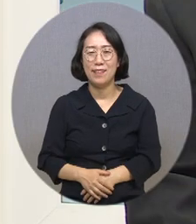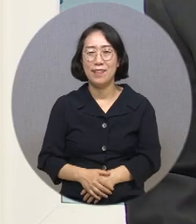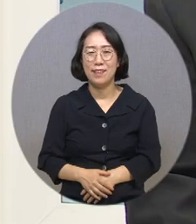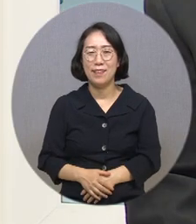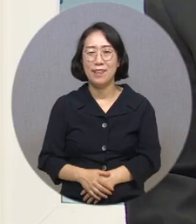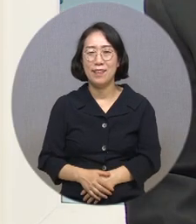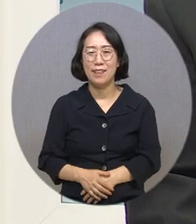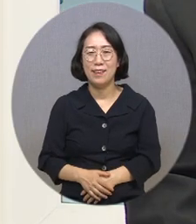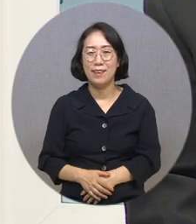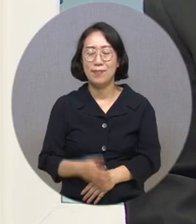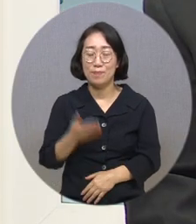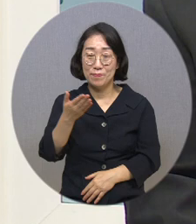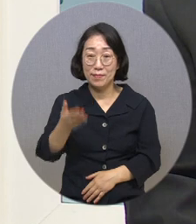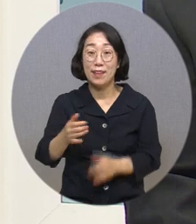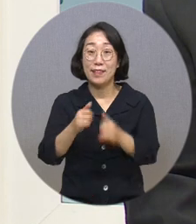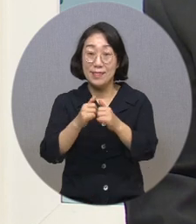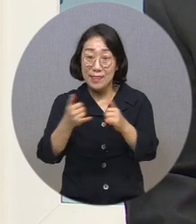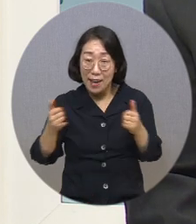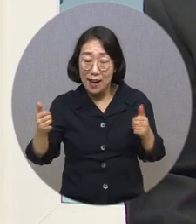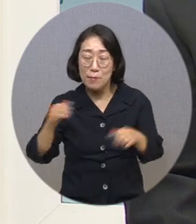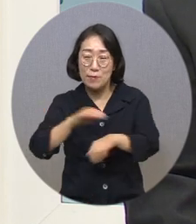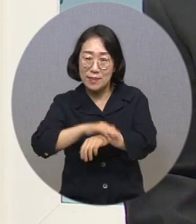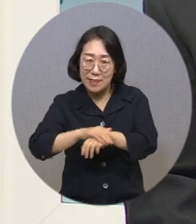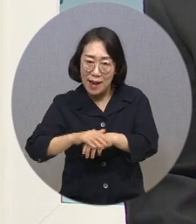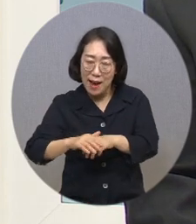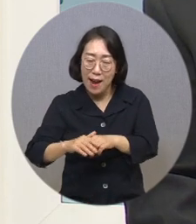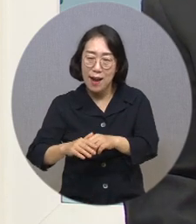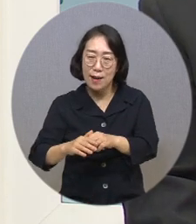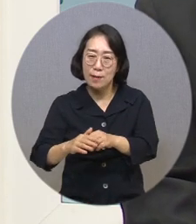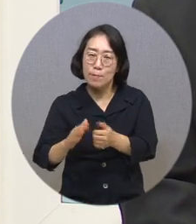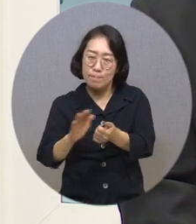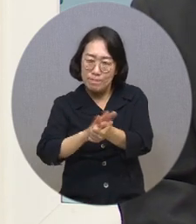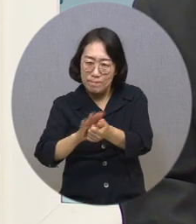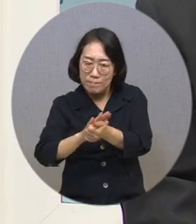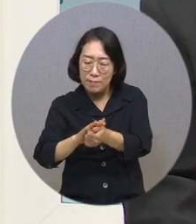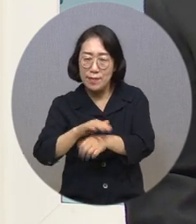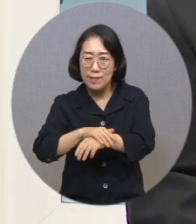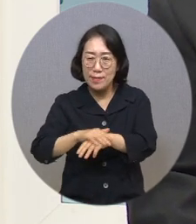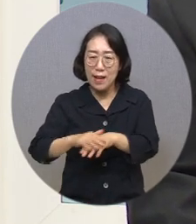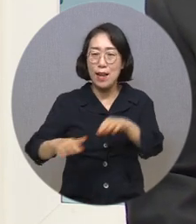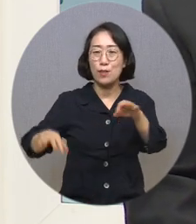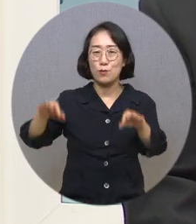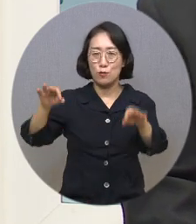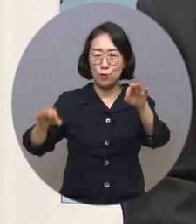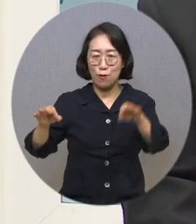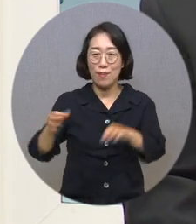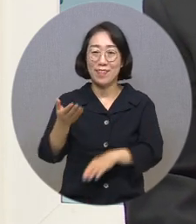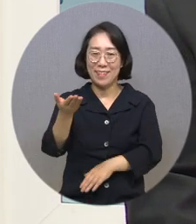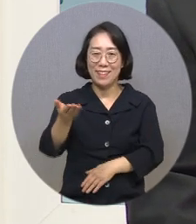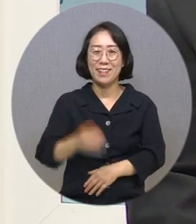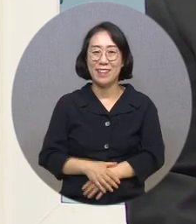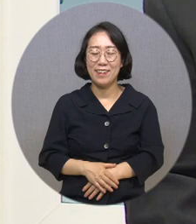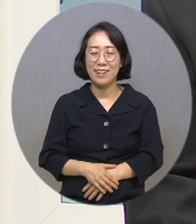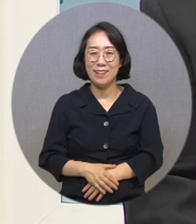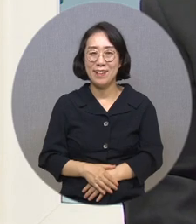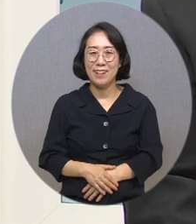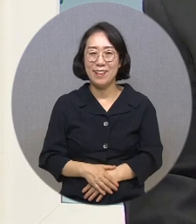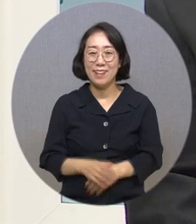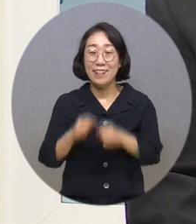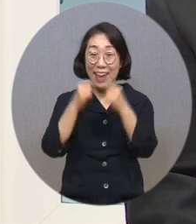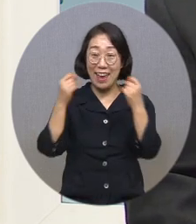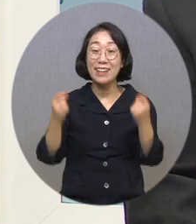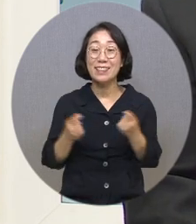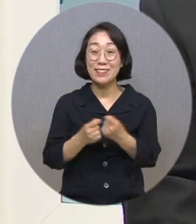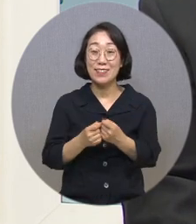사람을 되게 아끼시고 소중하게 생각하시고 어떤 균형을 항상 이루시는 것 같습니다. 네. 이번엔 좀